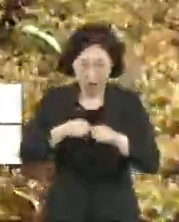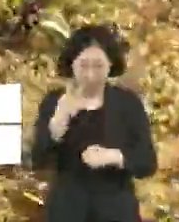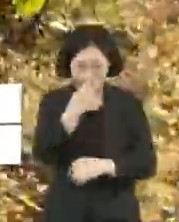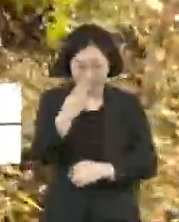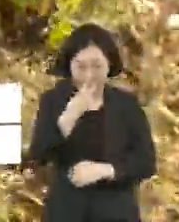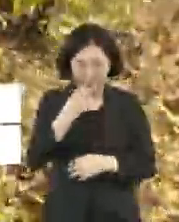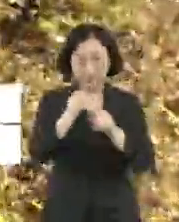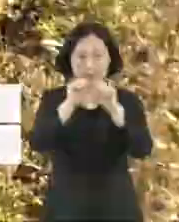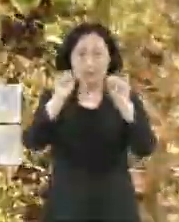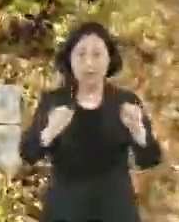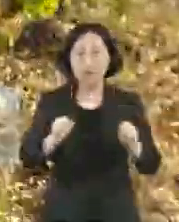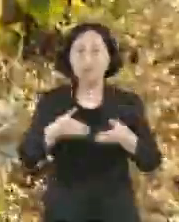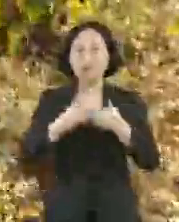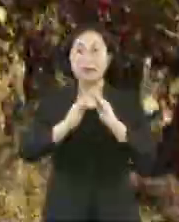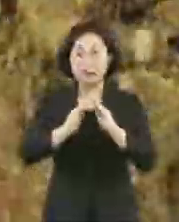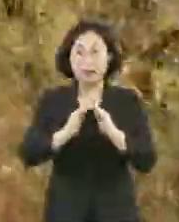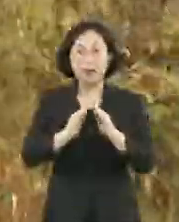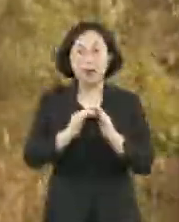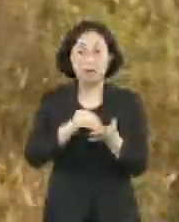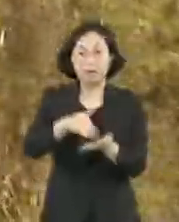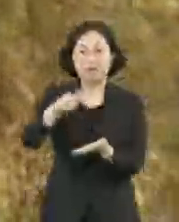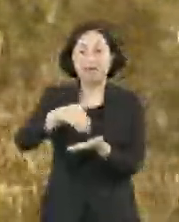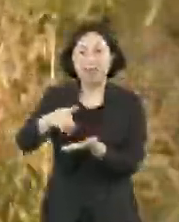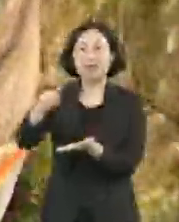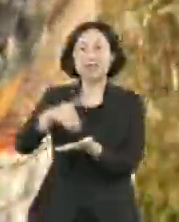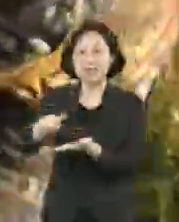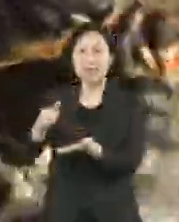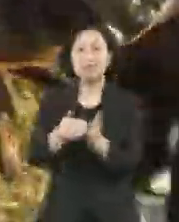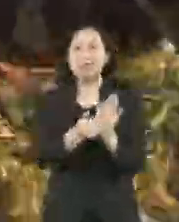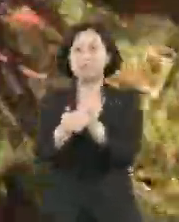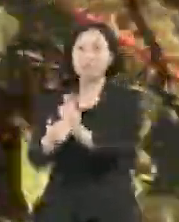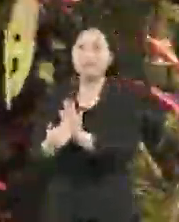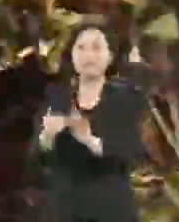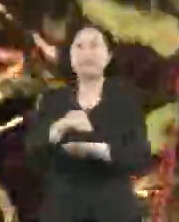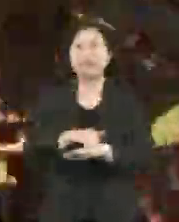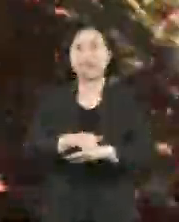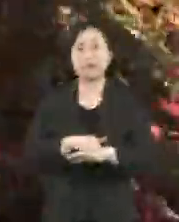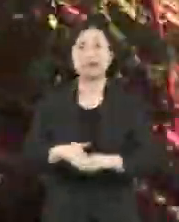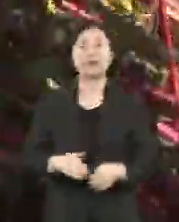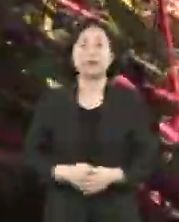모니터링 시스템을 구축한 뒤 본격 대응해 나갈 계획입니다. TJB 강진원입니다.